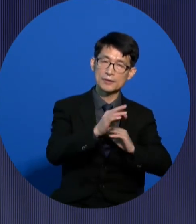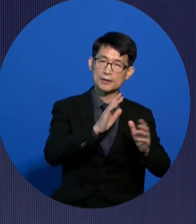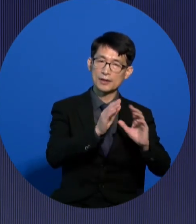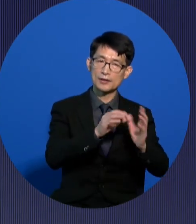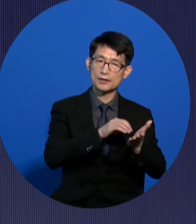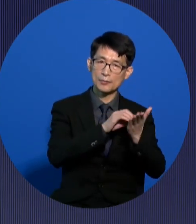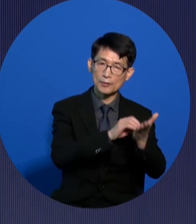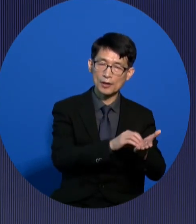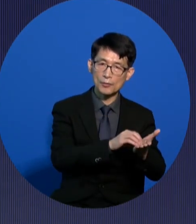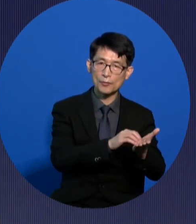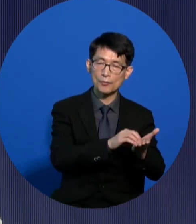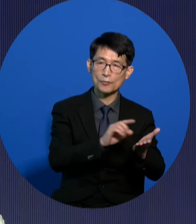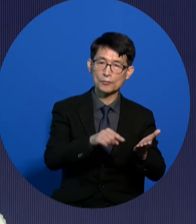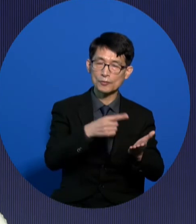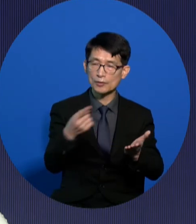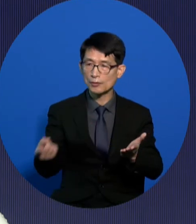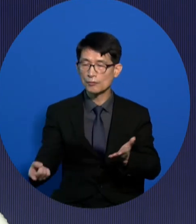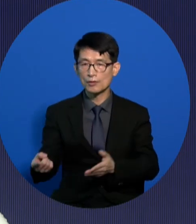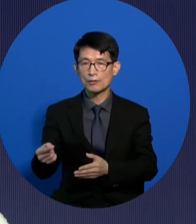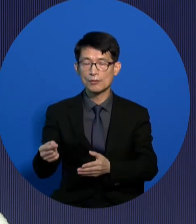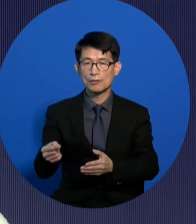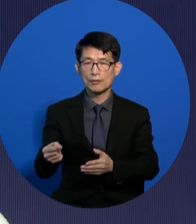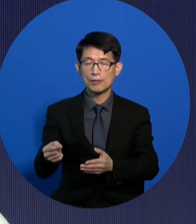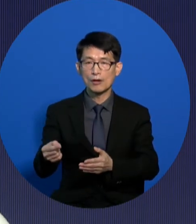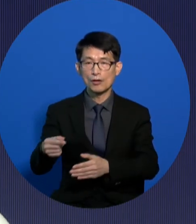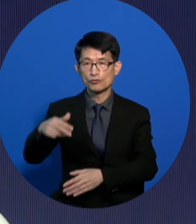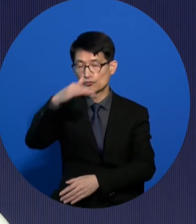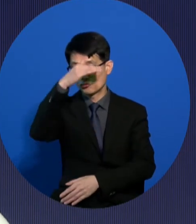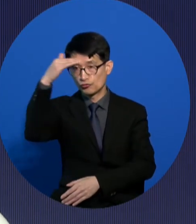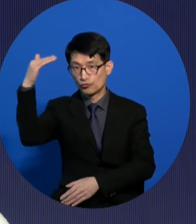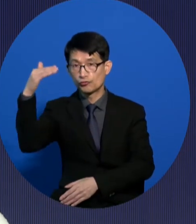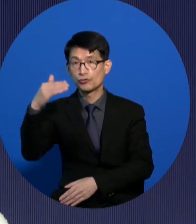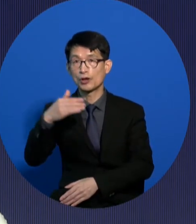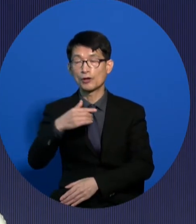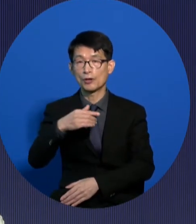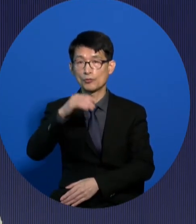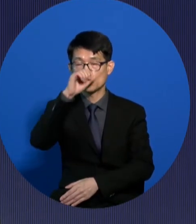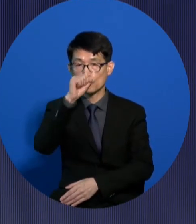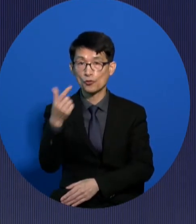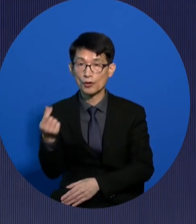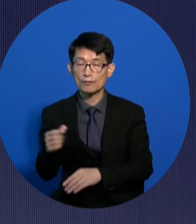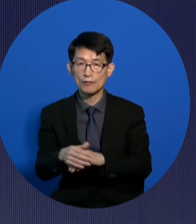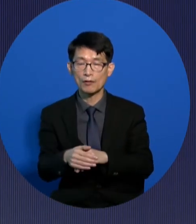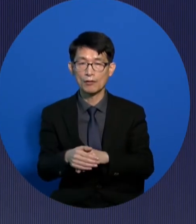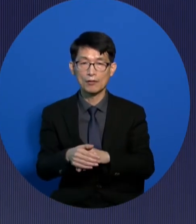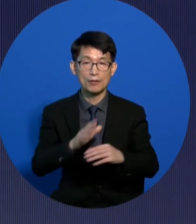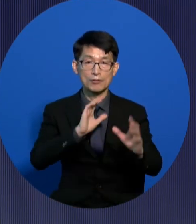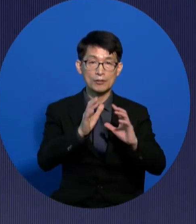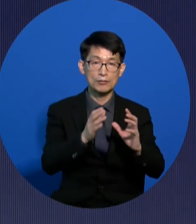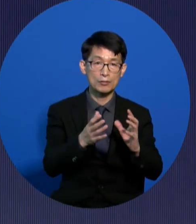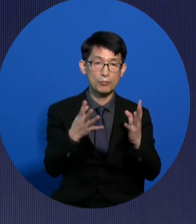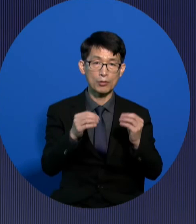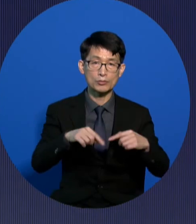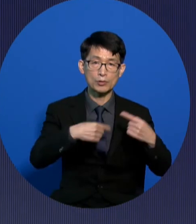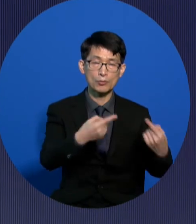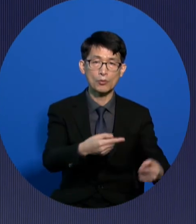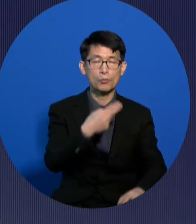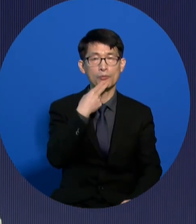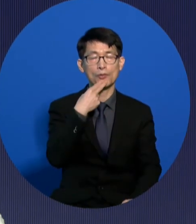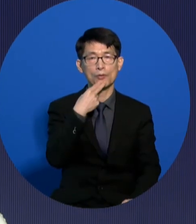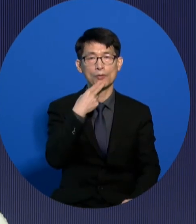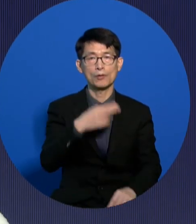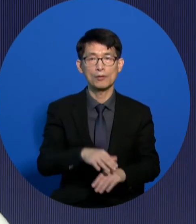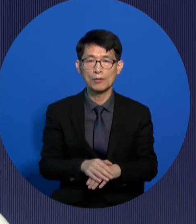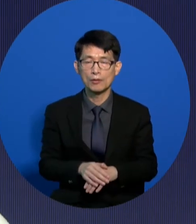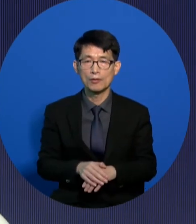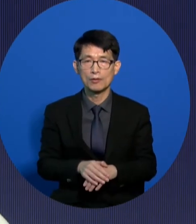왜 하루 종일 이 세션 하시고 참여하시고 활동한 이후에 꼭 저녁에 마치 시간